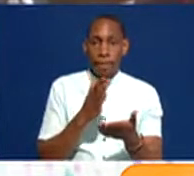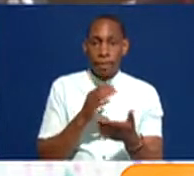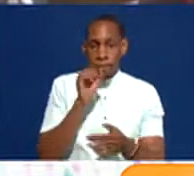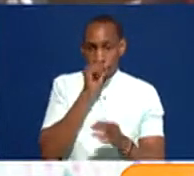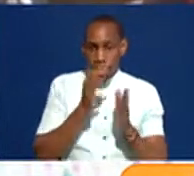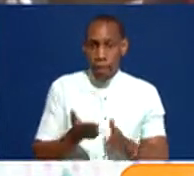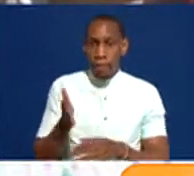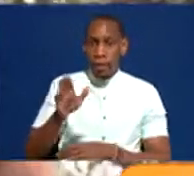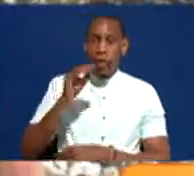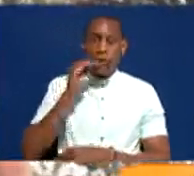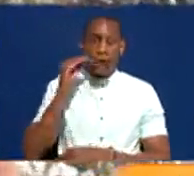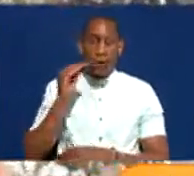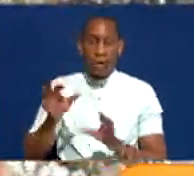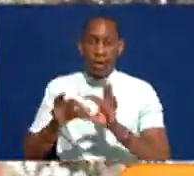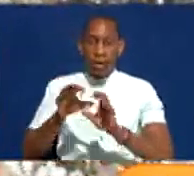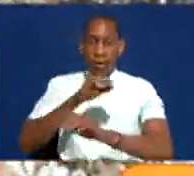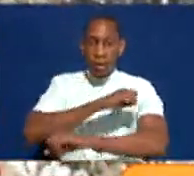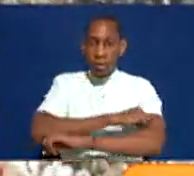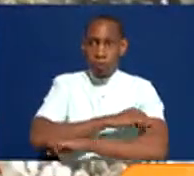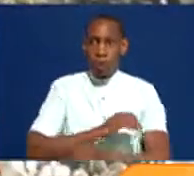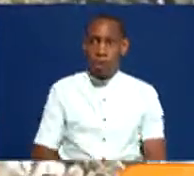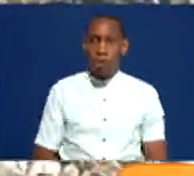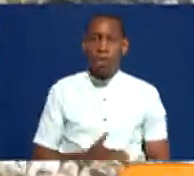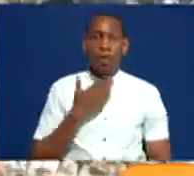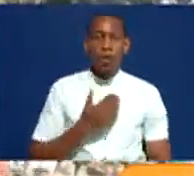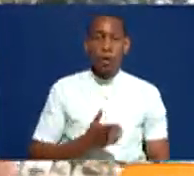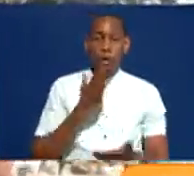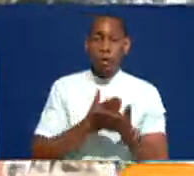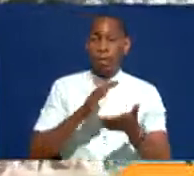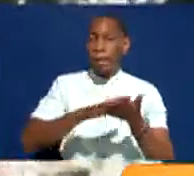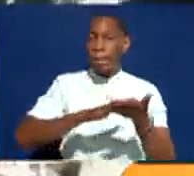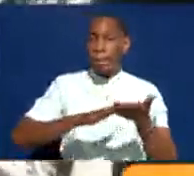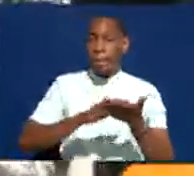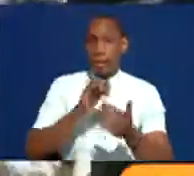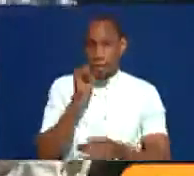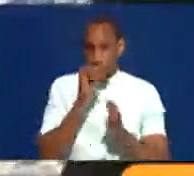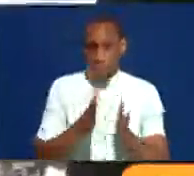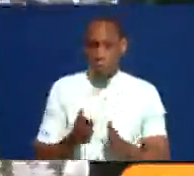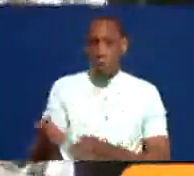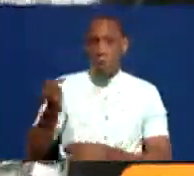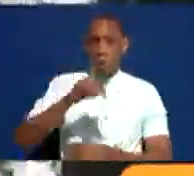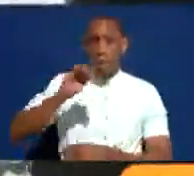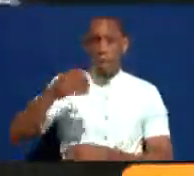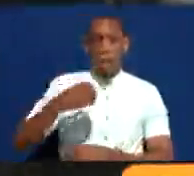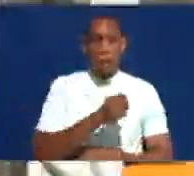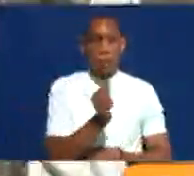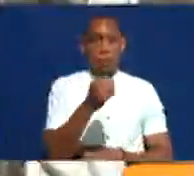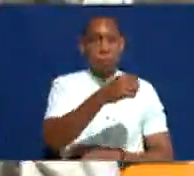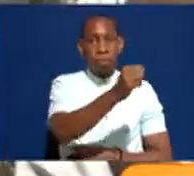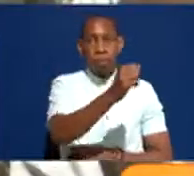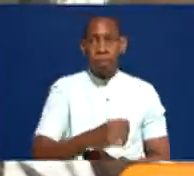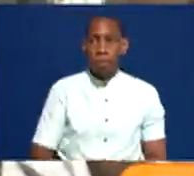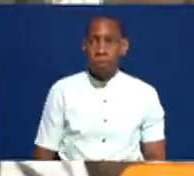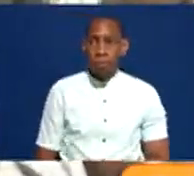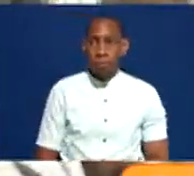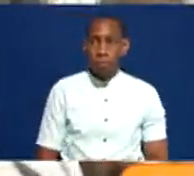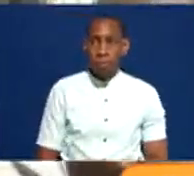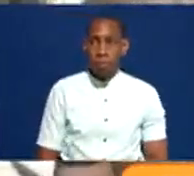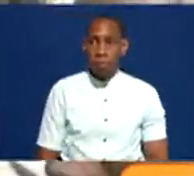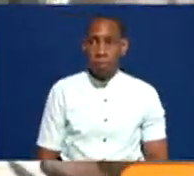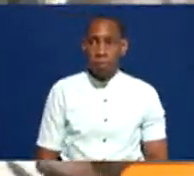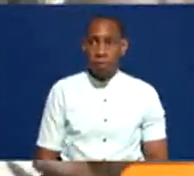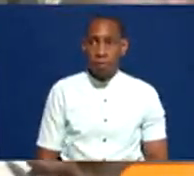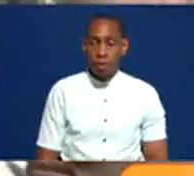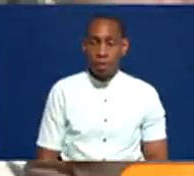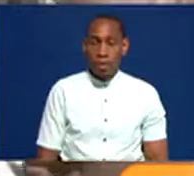na wamejiunga na shule. Ila tulitaka kubaini chanzo cha wao kukimbilia mjini. Ile kitu ilifanya